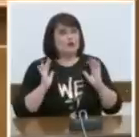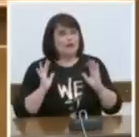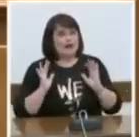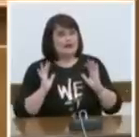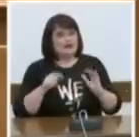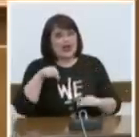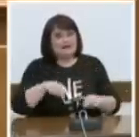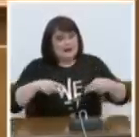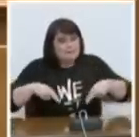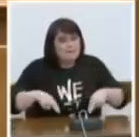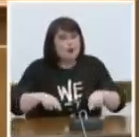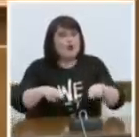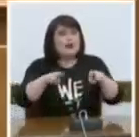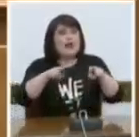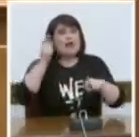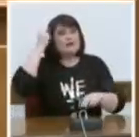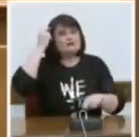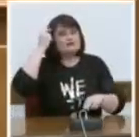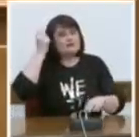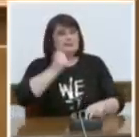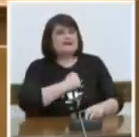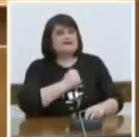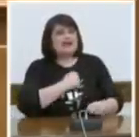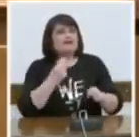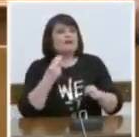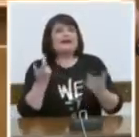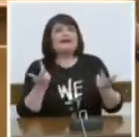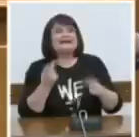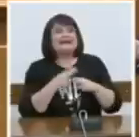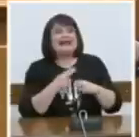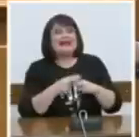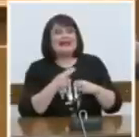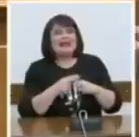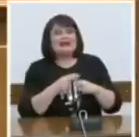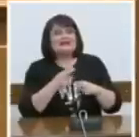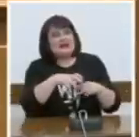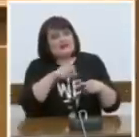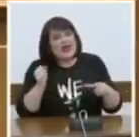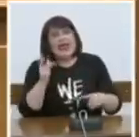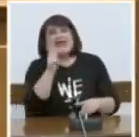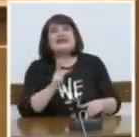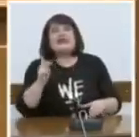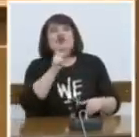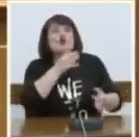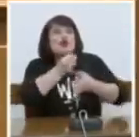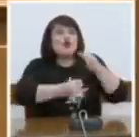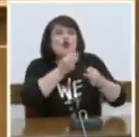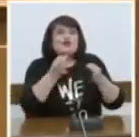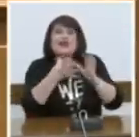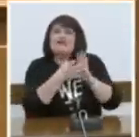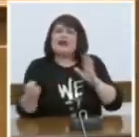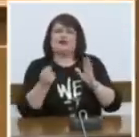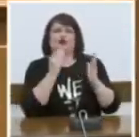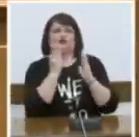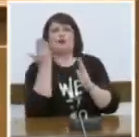πορεία στο επίπεδο των ιδεών συνδυάστηκε με την αφαίρεση του μαθήματος κοινωνιολογίας από τα σχολεία. Και αυτό ήταν επιλογή σας. Γιατί εμείς θέλουμε